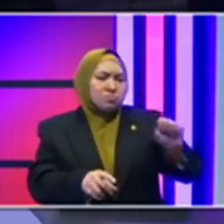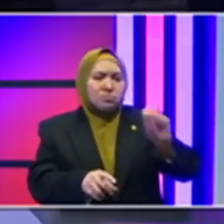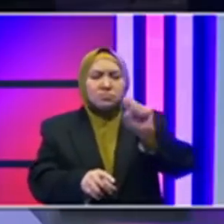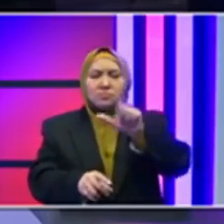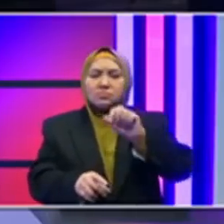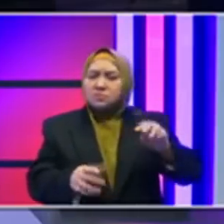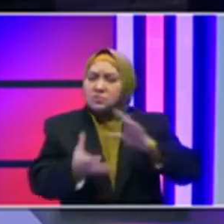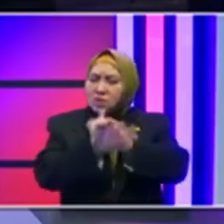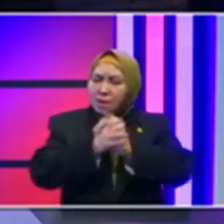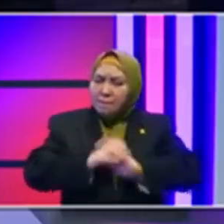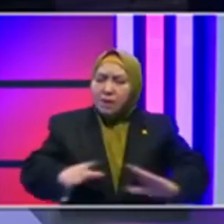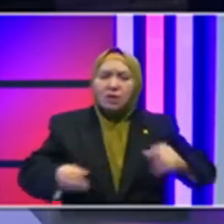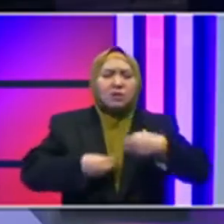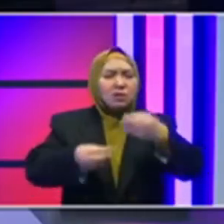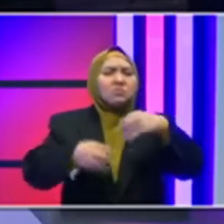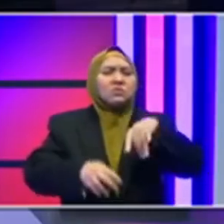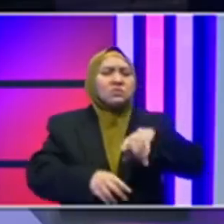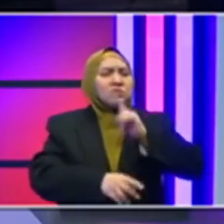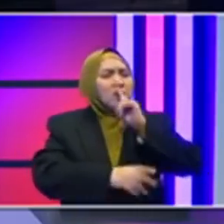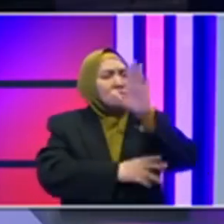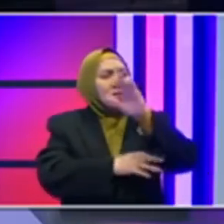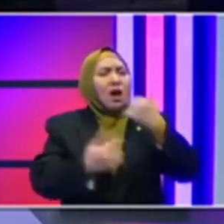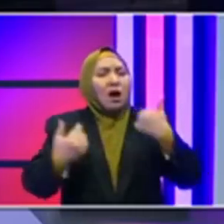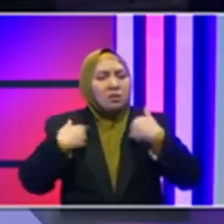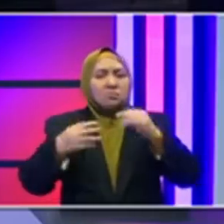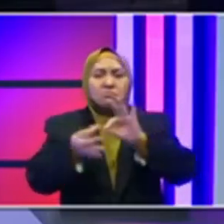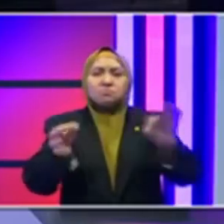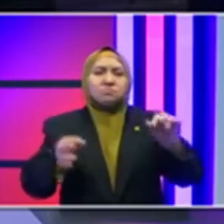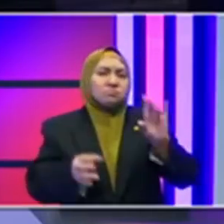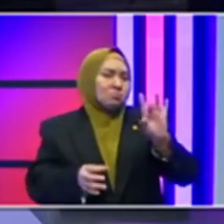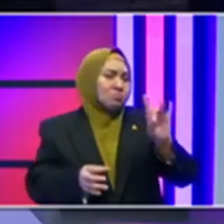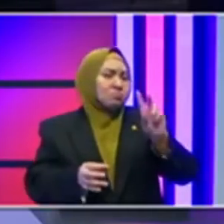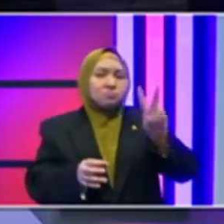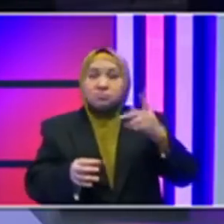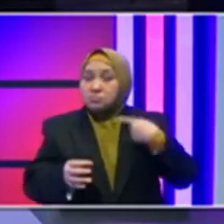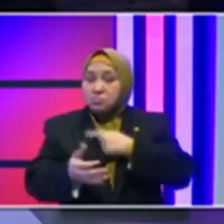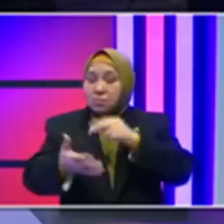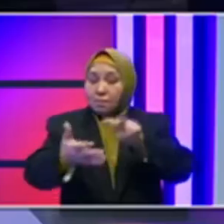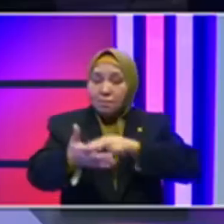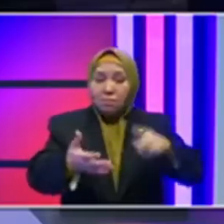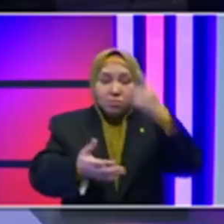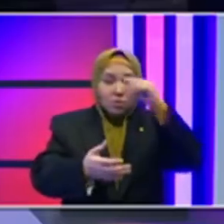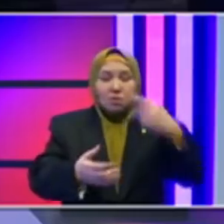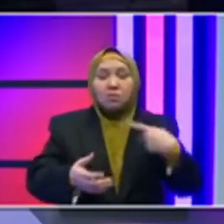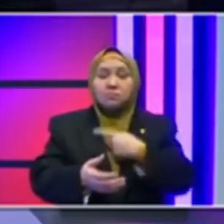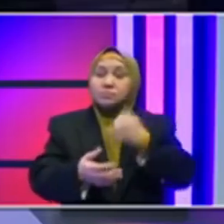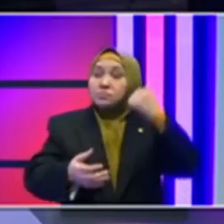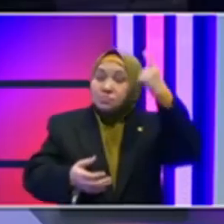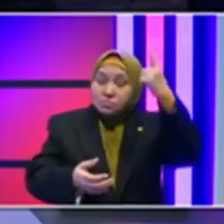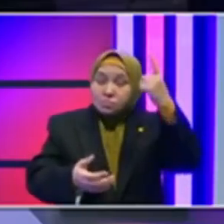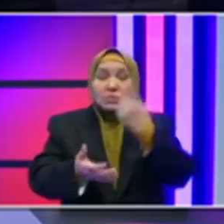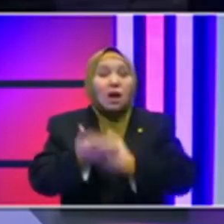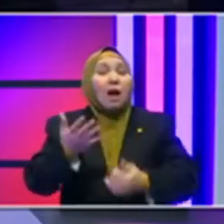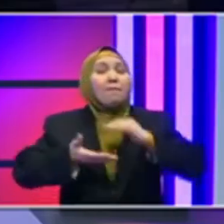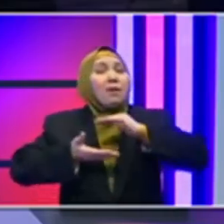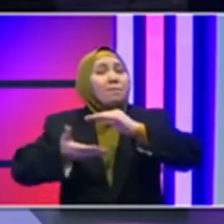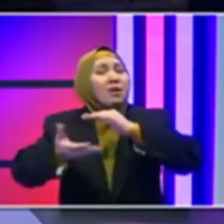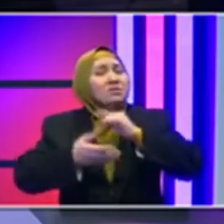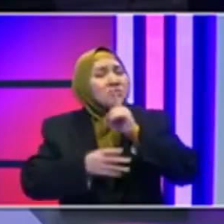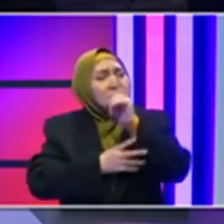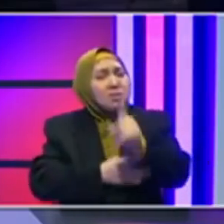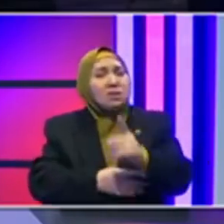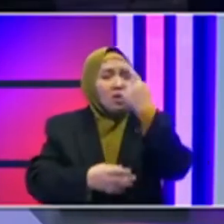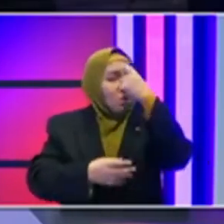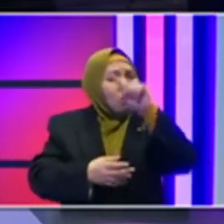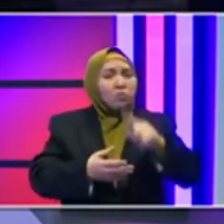diberi janji tapi ada ayat 82 yang kita ingin baca untuk kita pahami apa message sebenarnya untuk